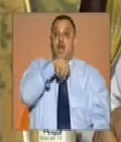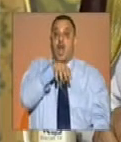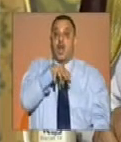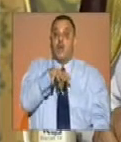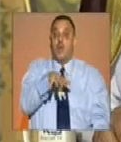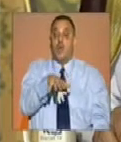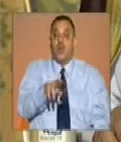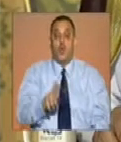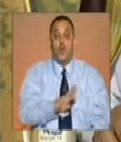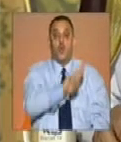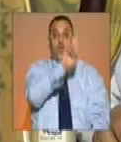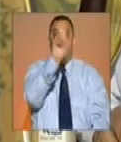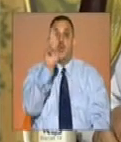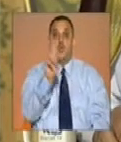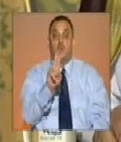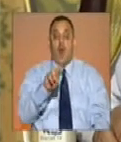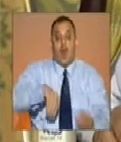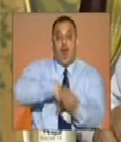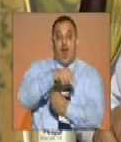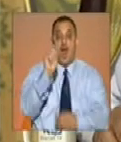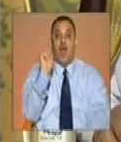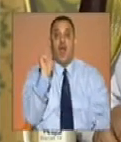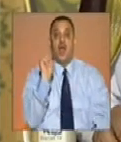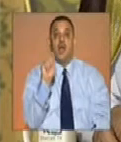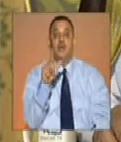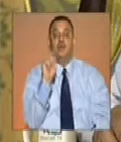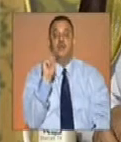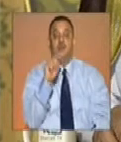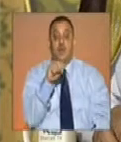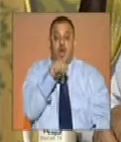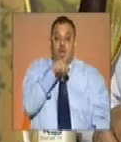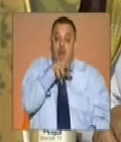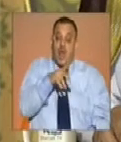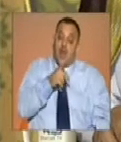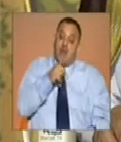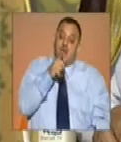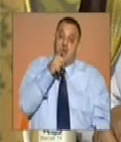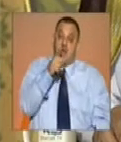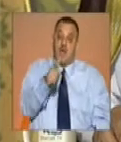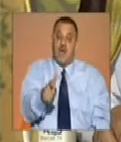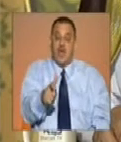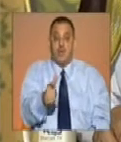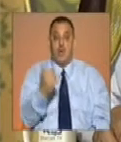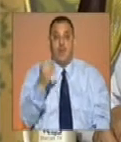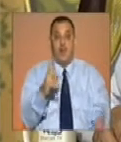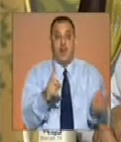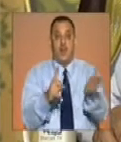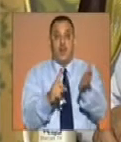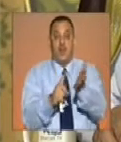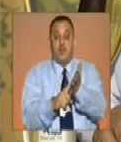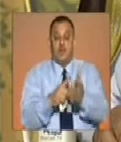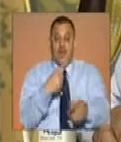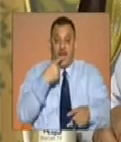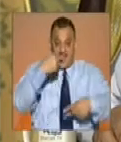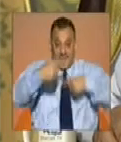عليه وسلم يسأل عن الحج، حينما بين النبي عليه الصلاة والسلام وجوب الحج، قال: أفي كل عام يا